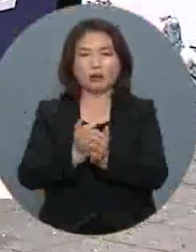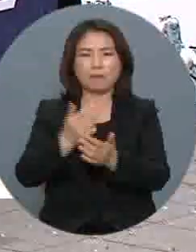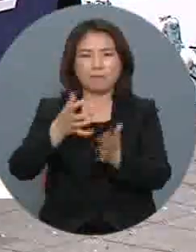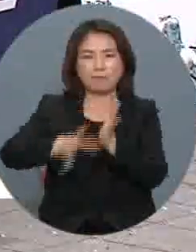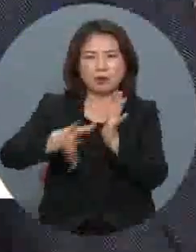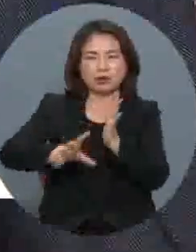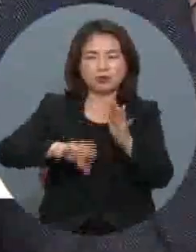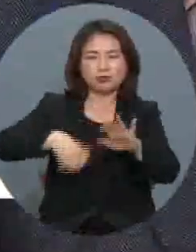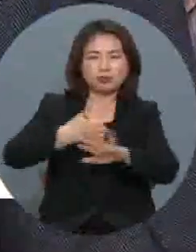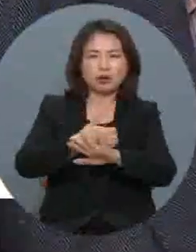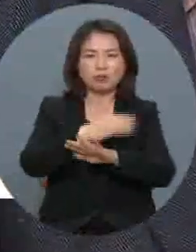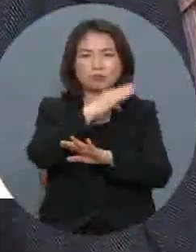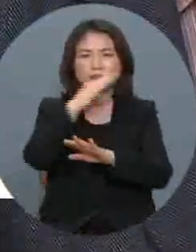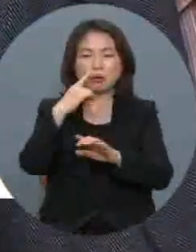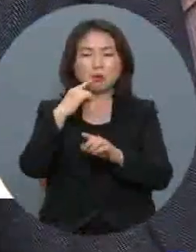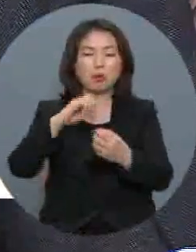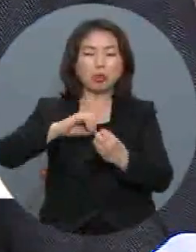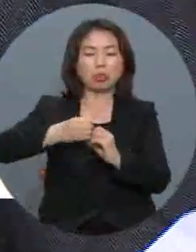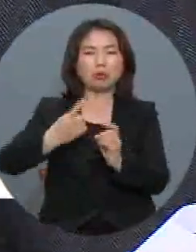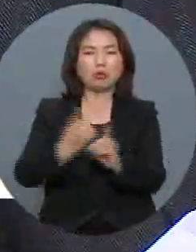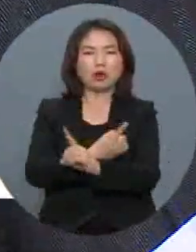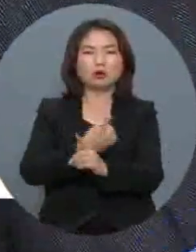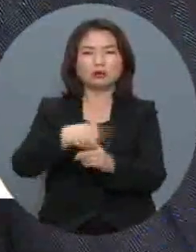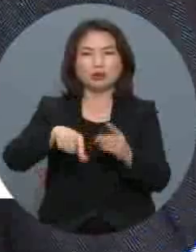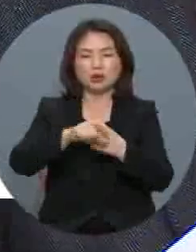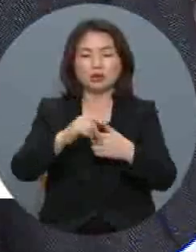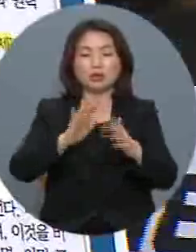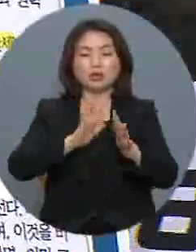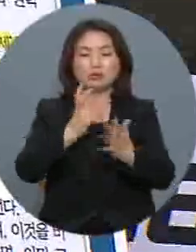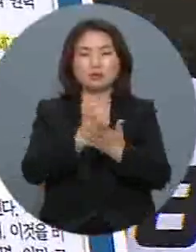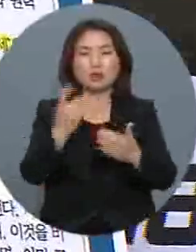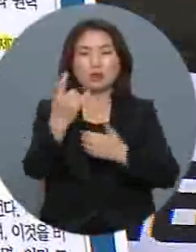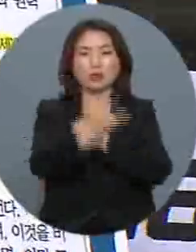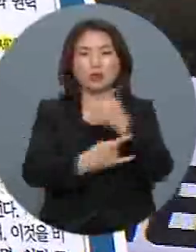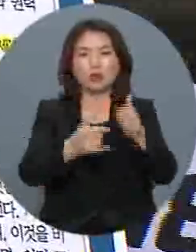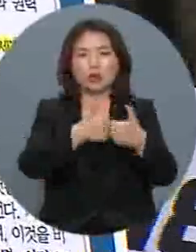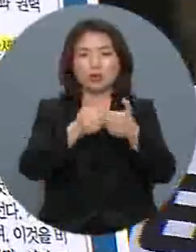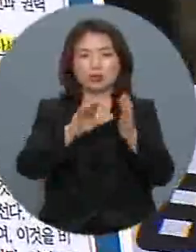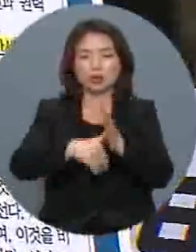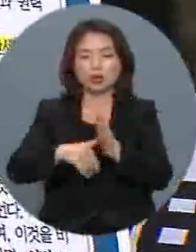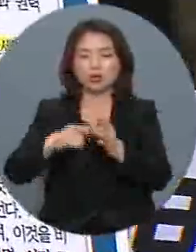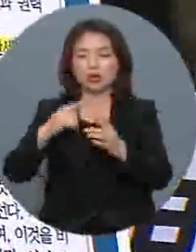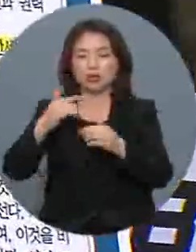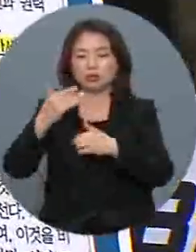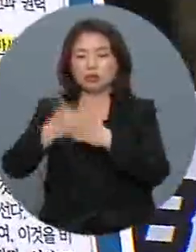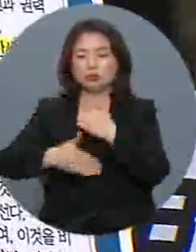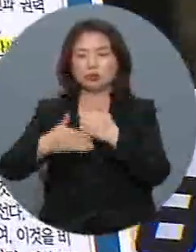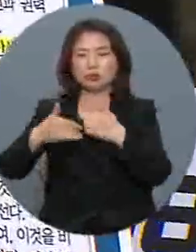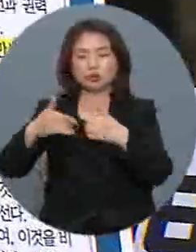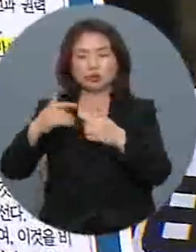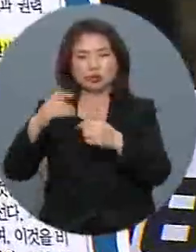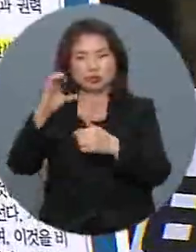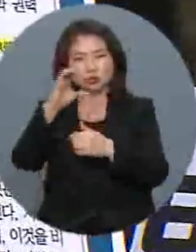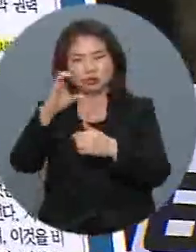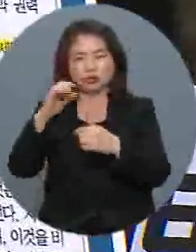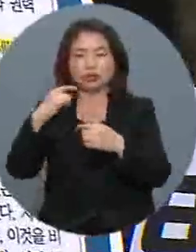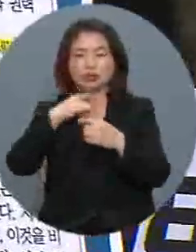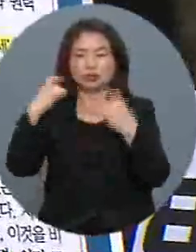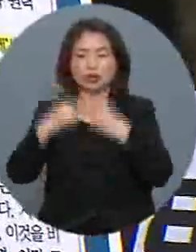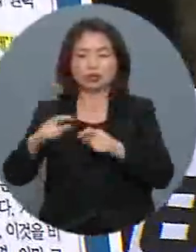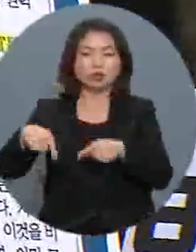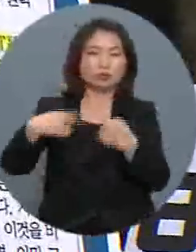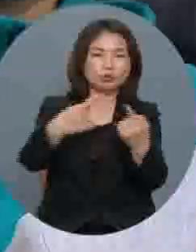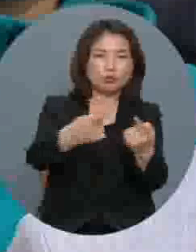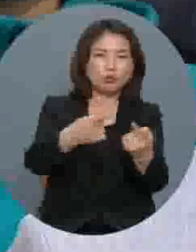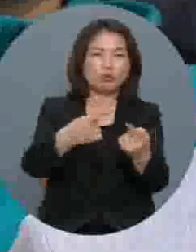만행과 쿠데타를 정당화하기 위해 만든 국가보위 입법회의에 천주교 대구대교구 사제들이 참여한 흑역사가